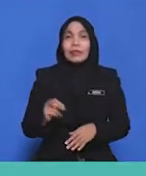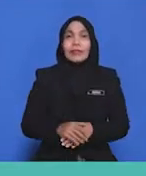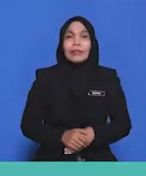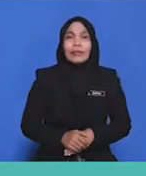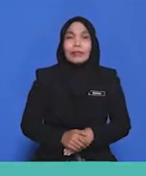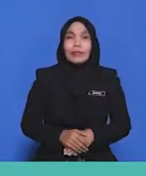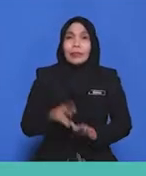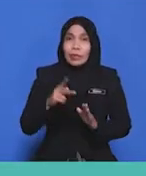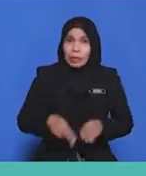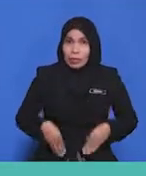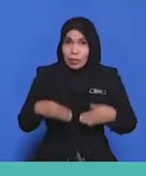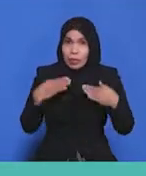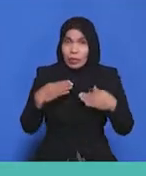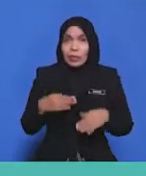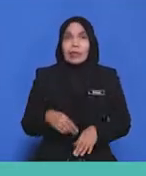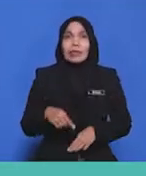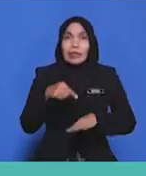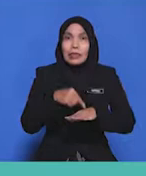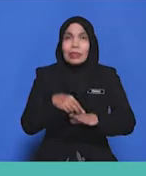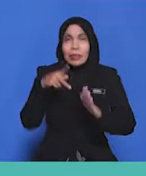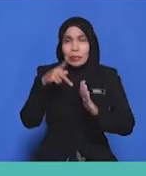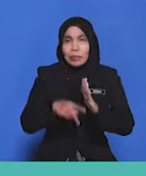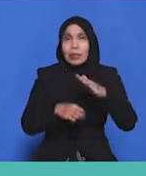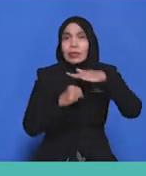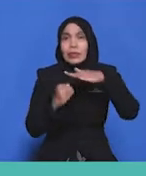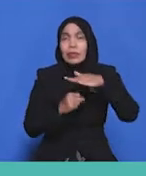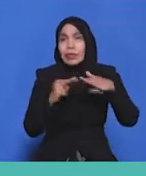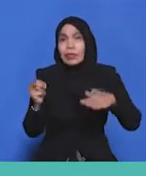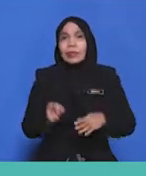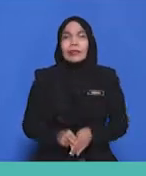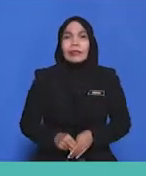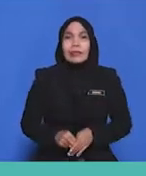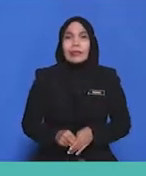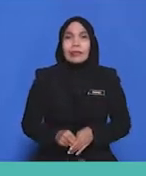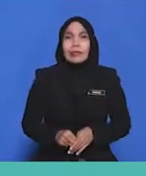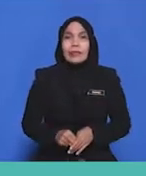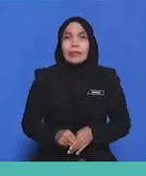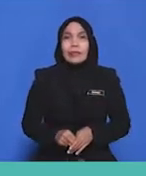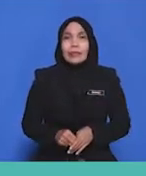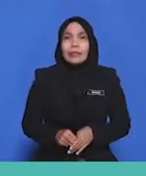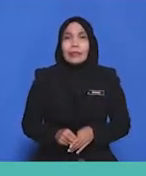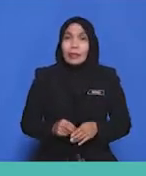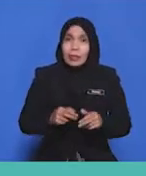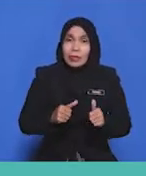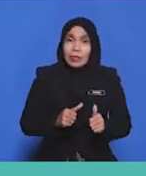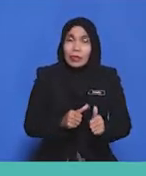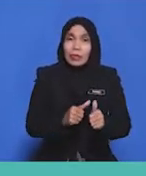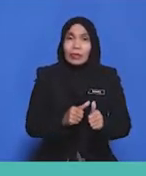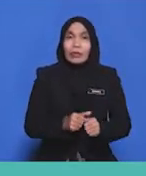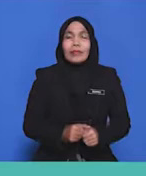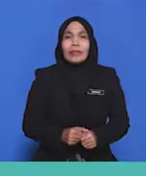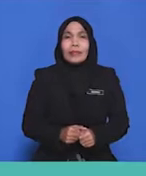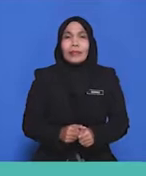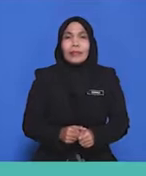Kehidupan di persekitaran turut mempengaruhi penglibatan seseorang individu ke dalam sesuatu jenis atau